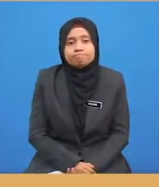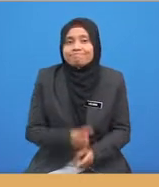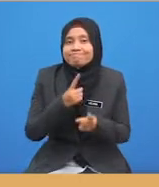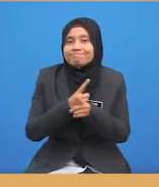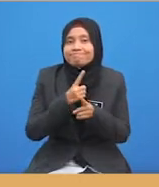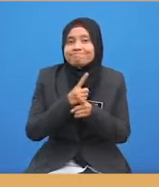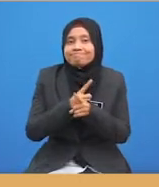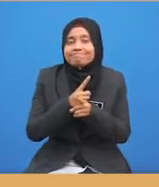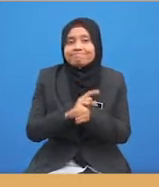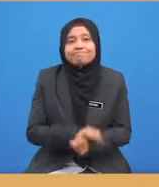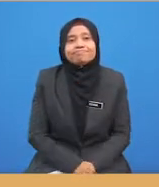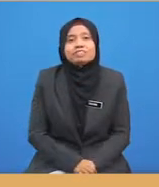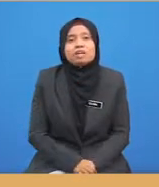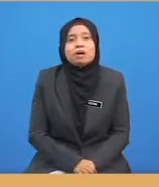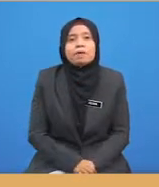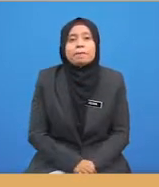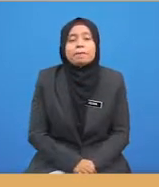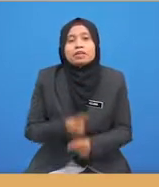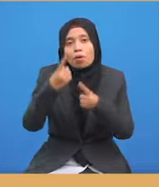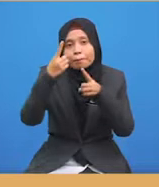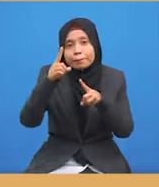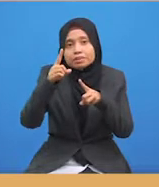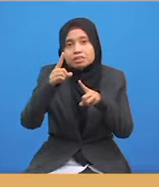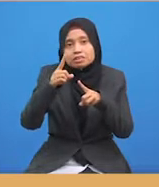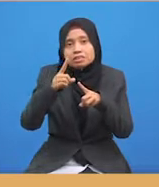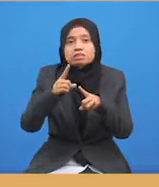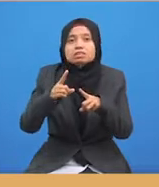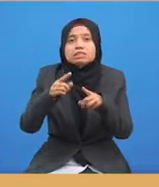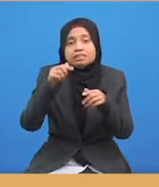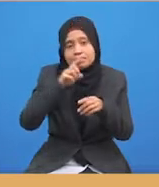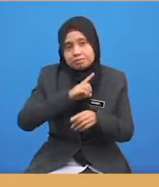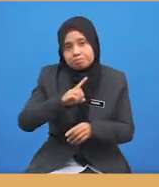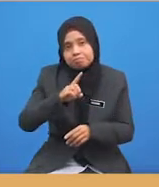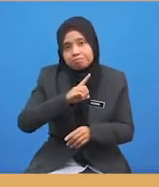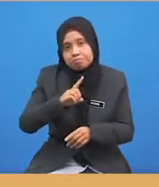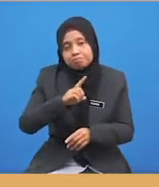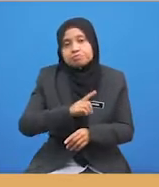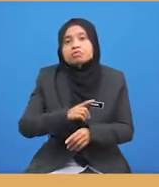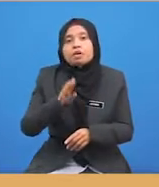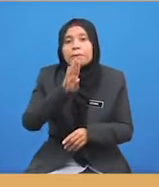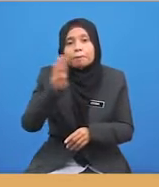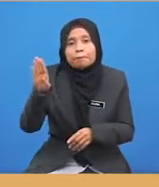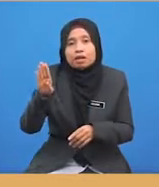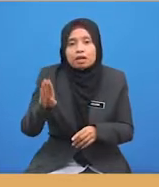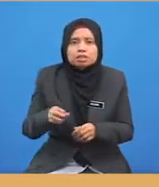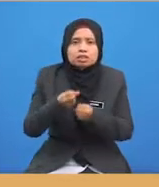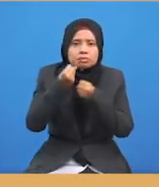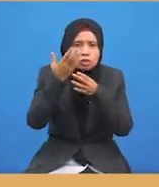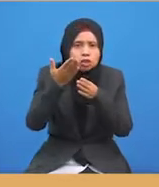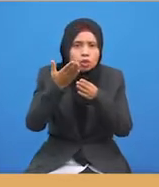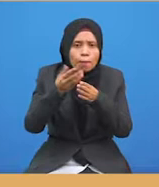Betul, tepat sekali. Jawapannya ialah Islam. Barat hanya